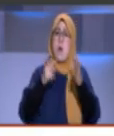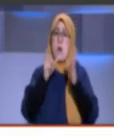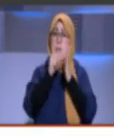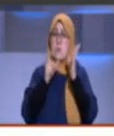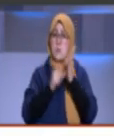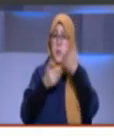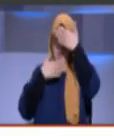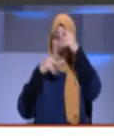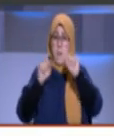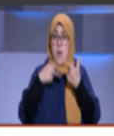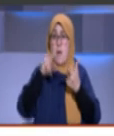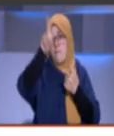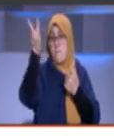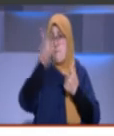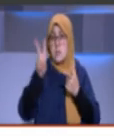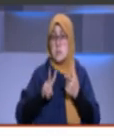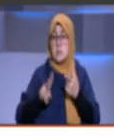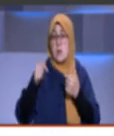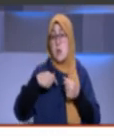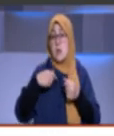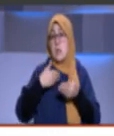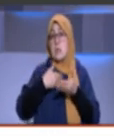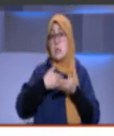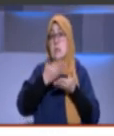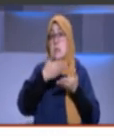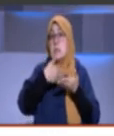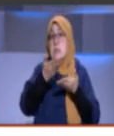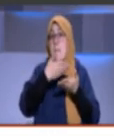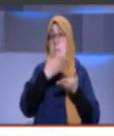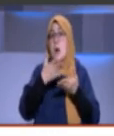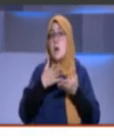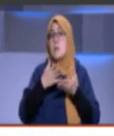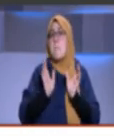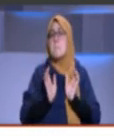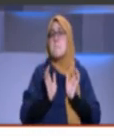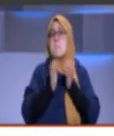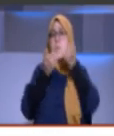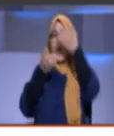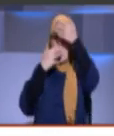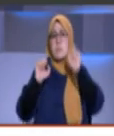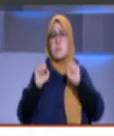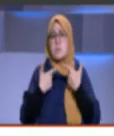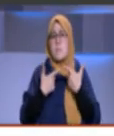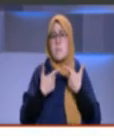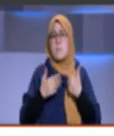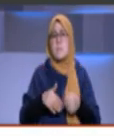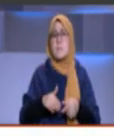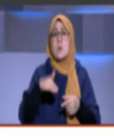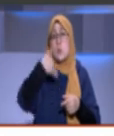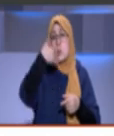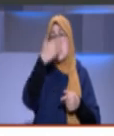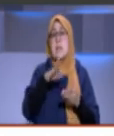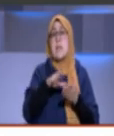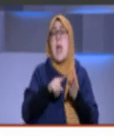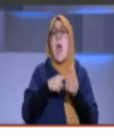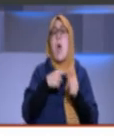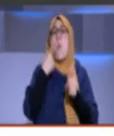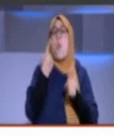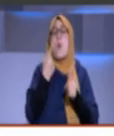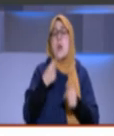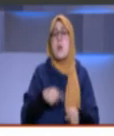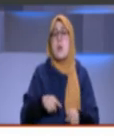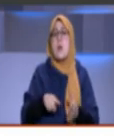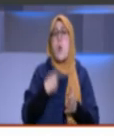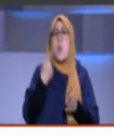سيناء تبعت مجموعة من الخلايا، فدائما وأبدا من كانوا، ودي كانت أول